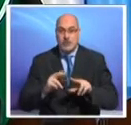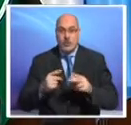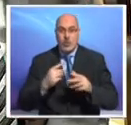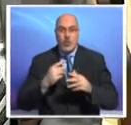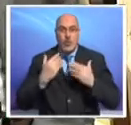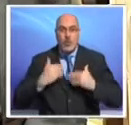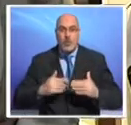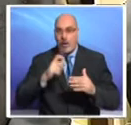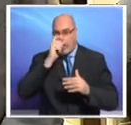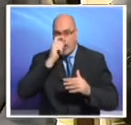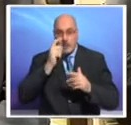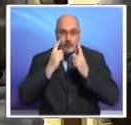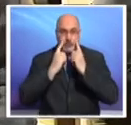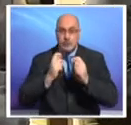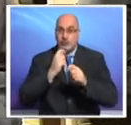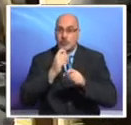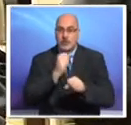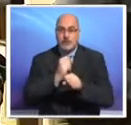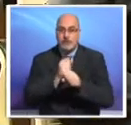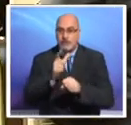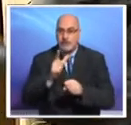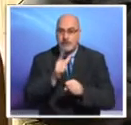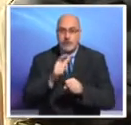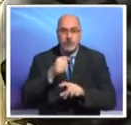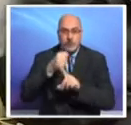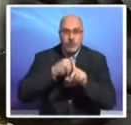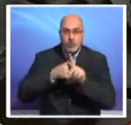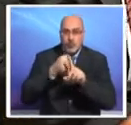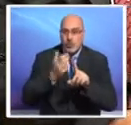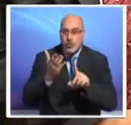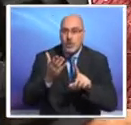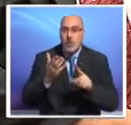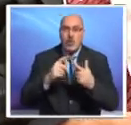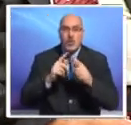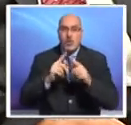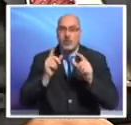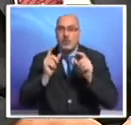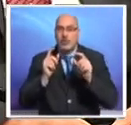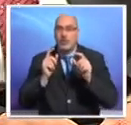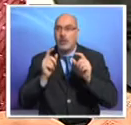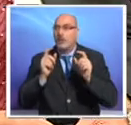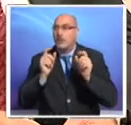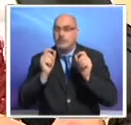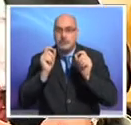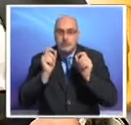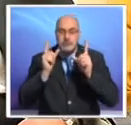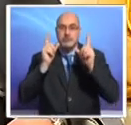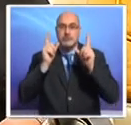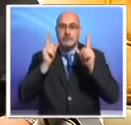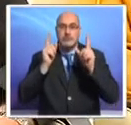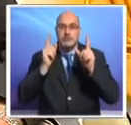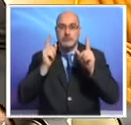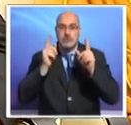العربية العمل سويا وتنسيق جهودها ليقظة دائمة وحضور مستمر ووعي